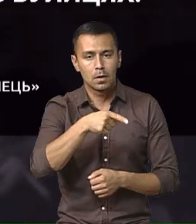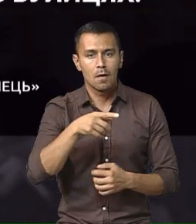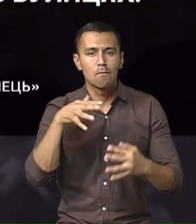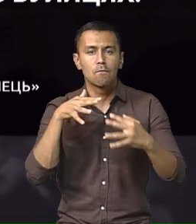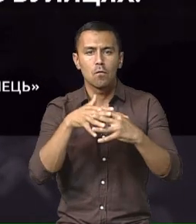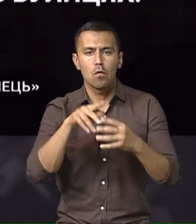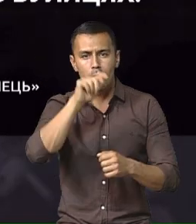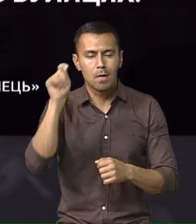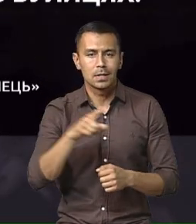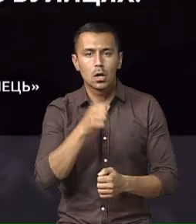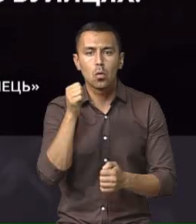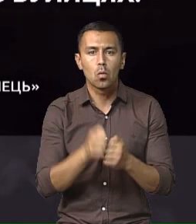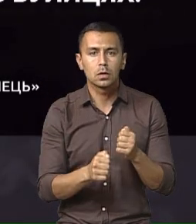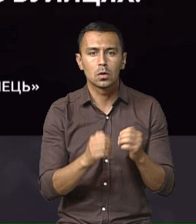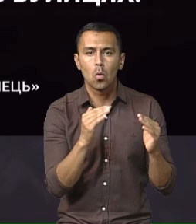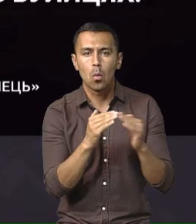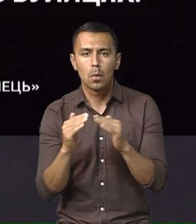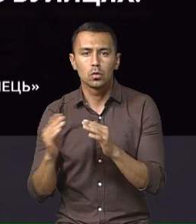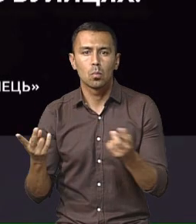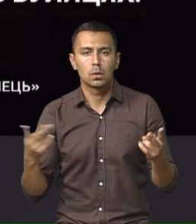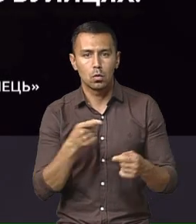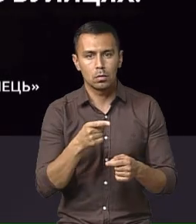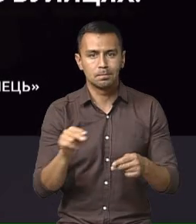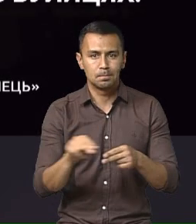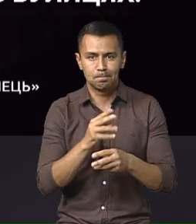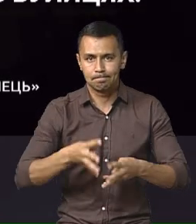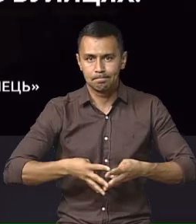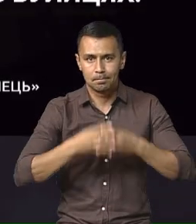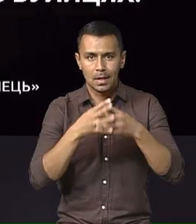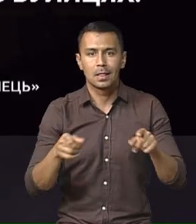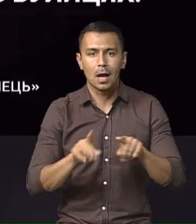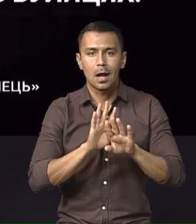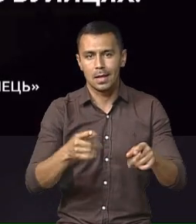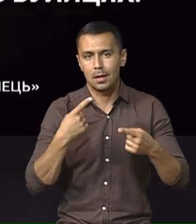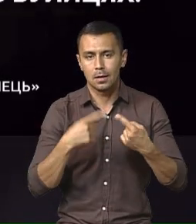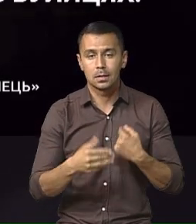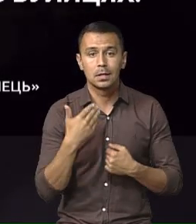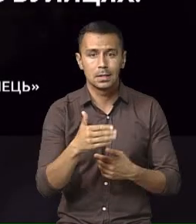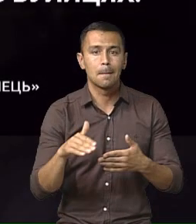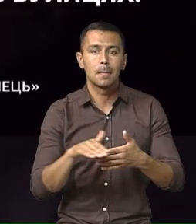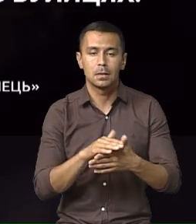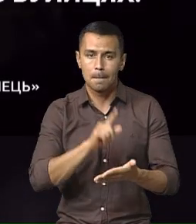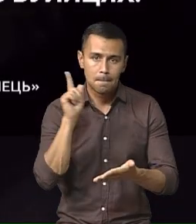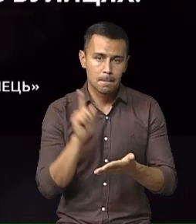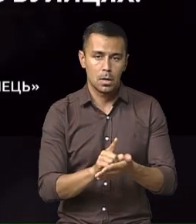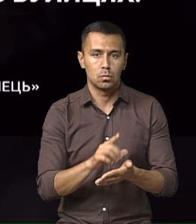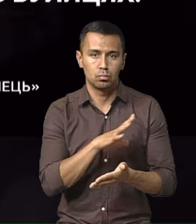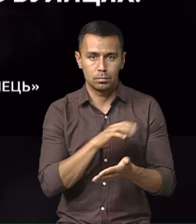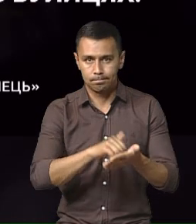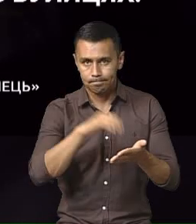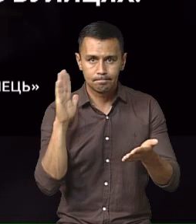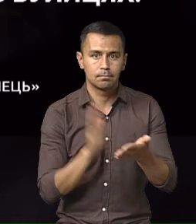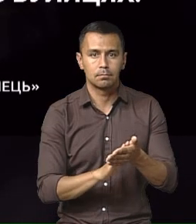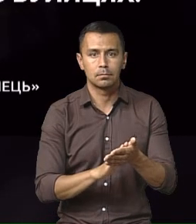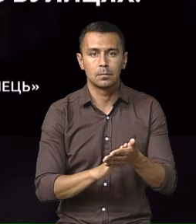за кожен об'єкт, що потрібно його реставрувати саме так, а не інакше. Їхнє прізвище має бути